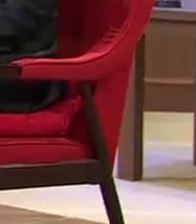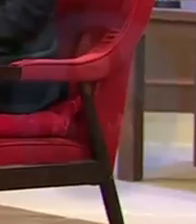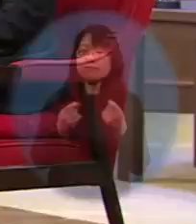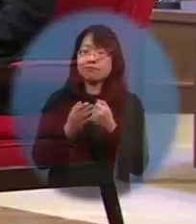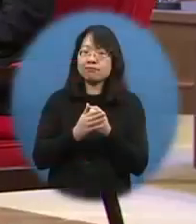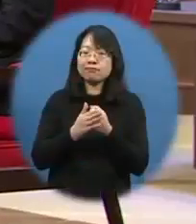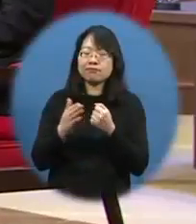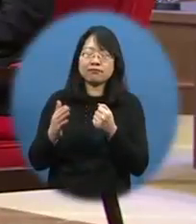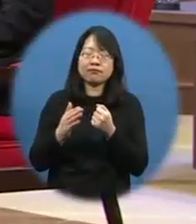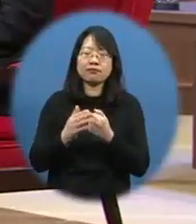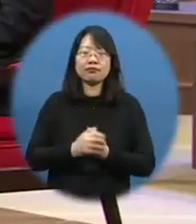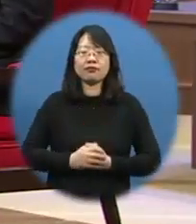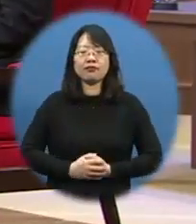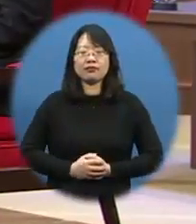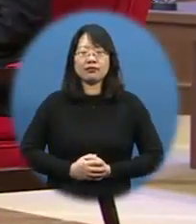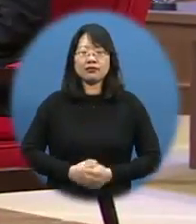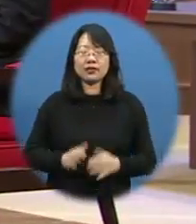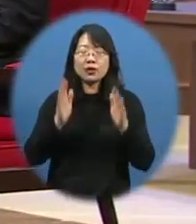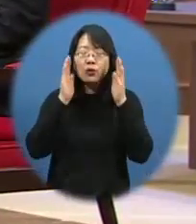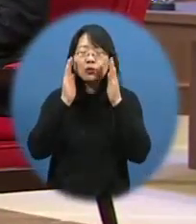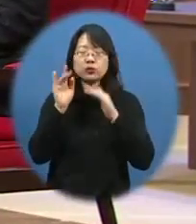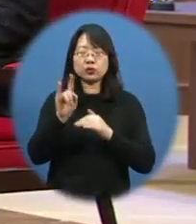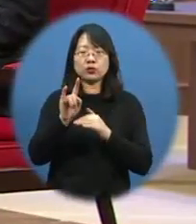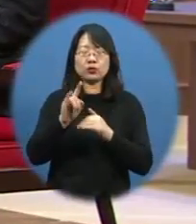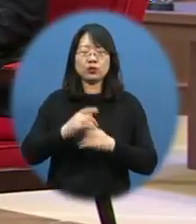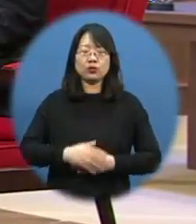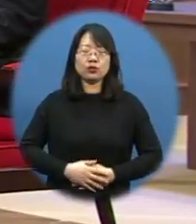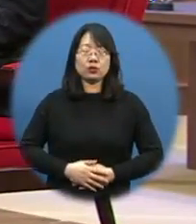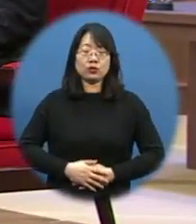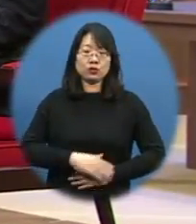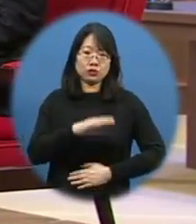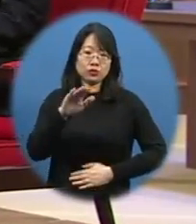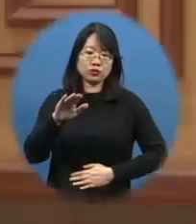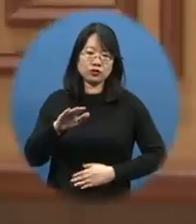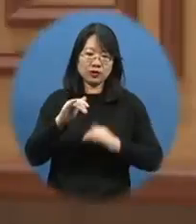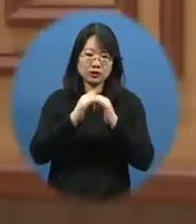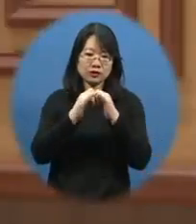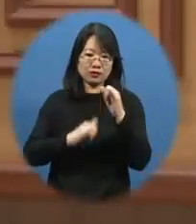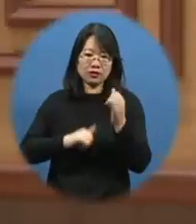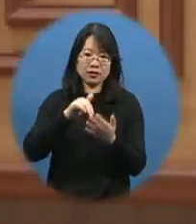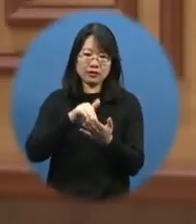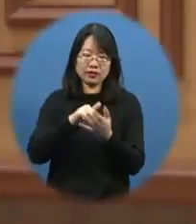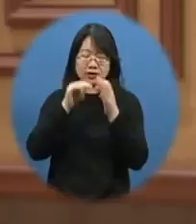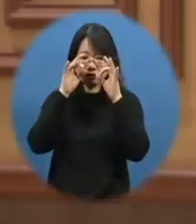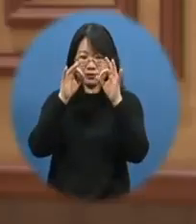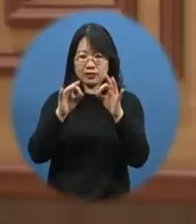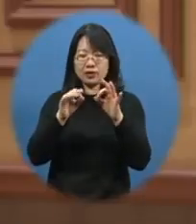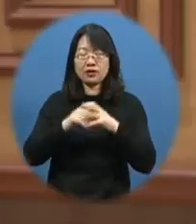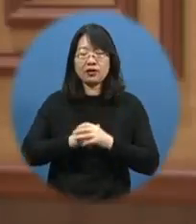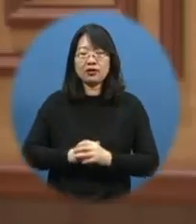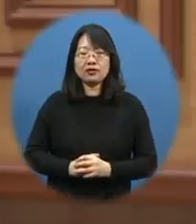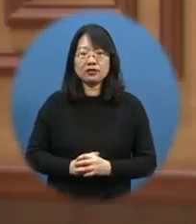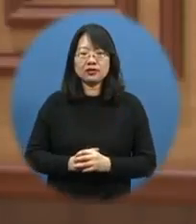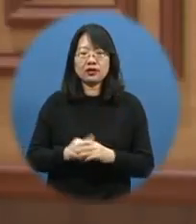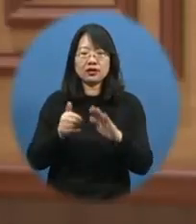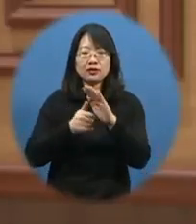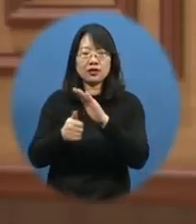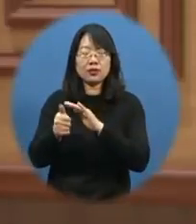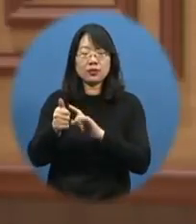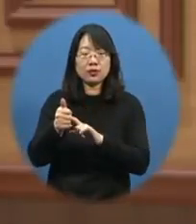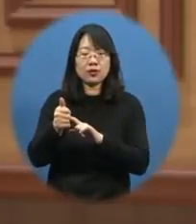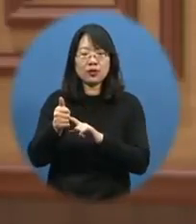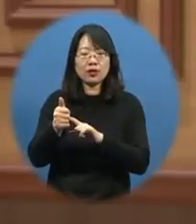그랬어요. 사실, 공부가 뭡니까, 공부가? 사실을 우리가 역사적으로 보면은 우리가 이제 대표적인